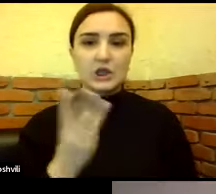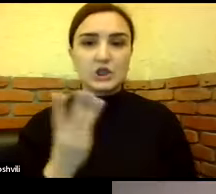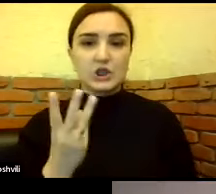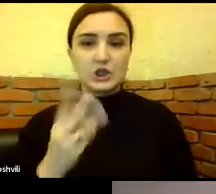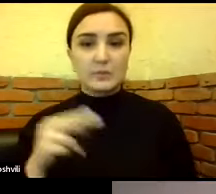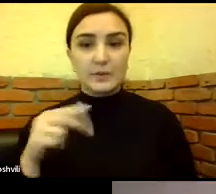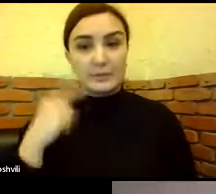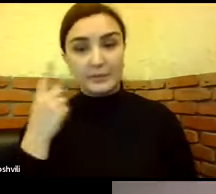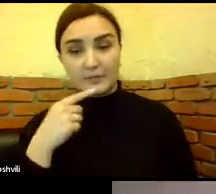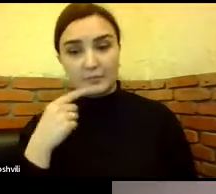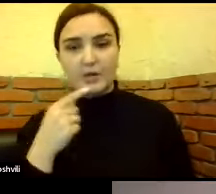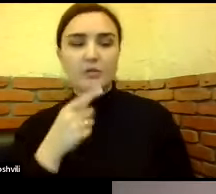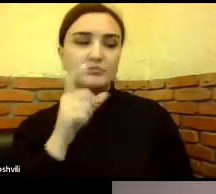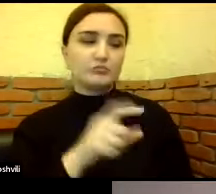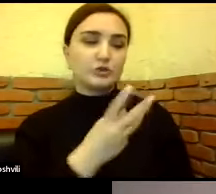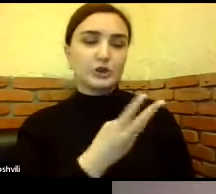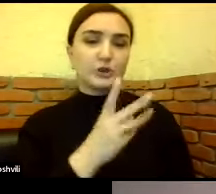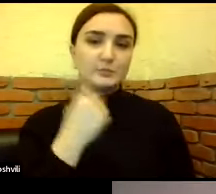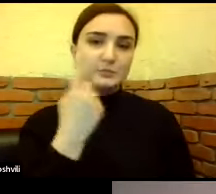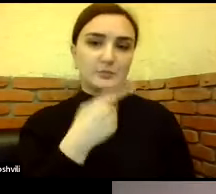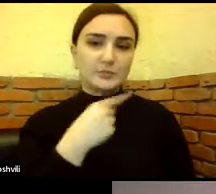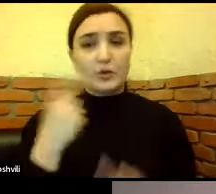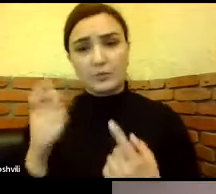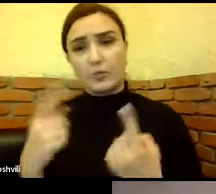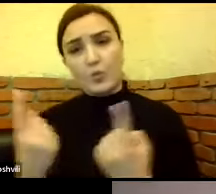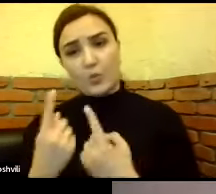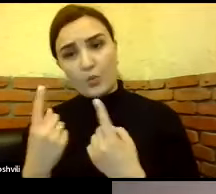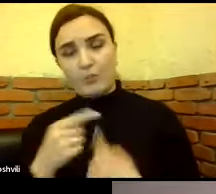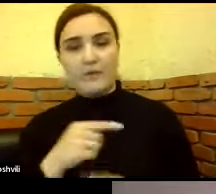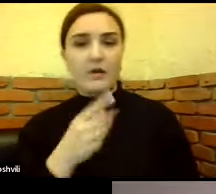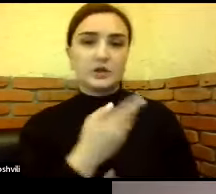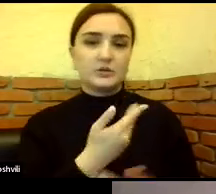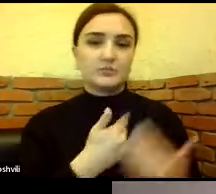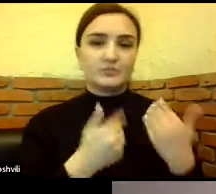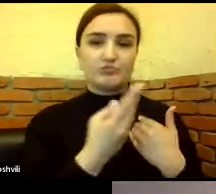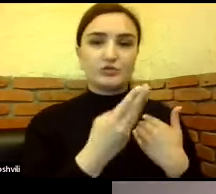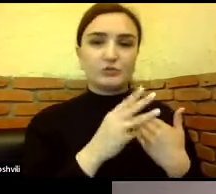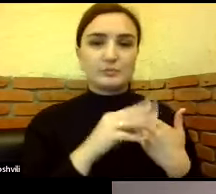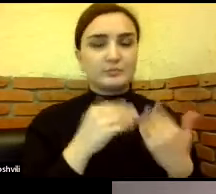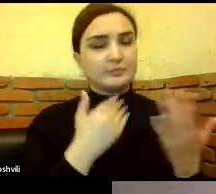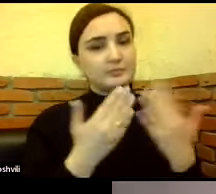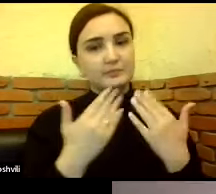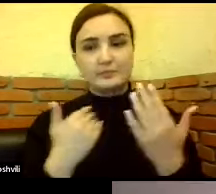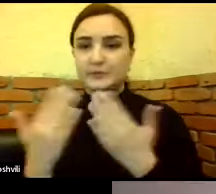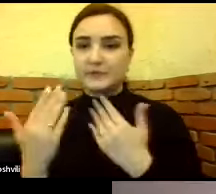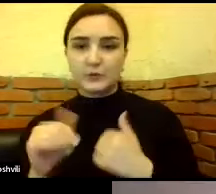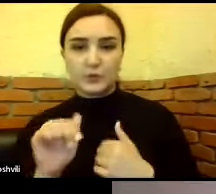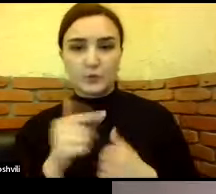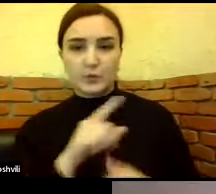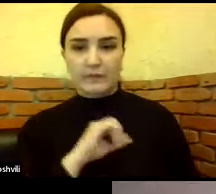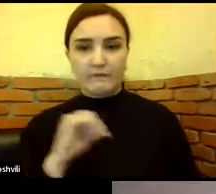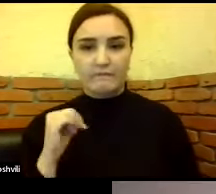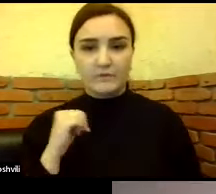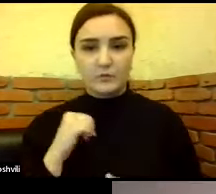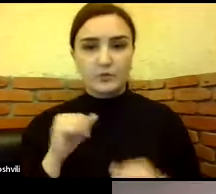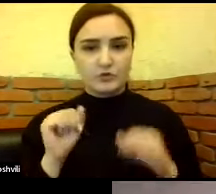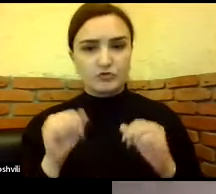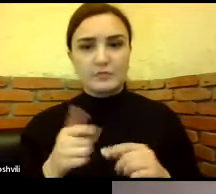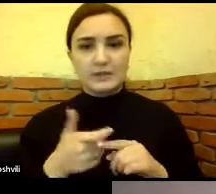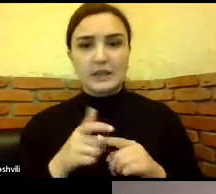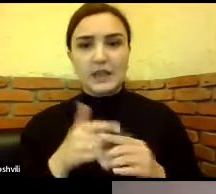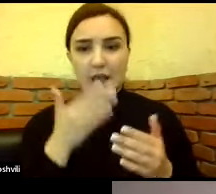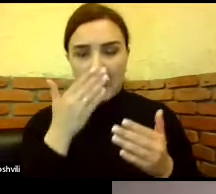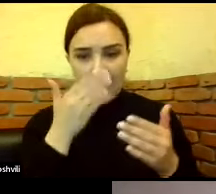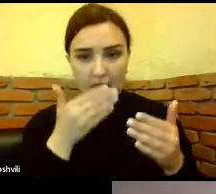და როგორი გაქვს შეშმო ადამიანებთან, აი რა განსხვავების დაჭერა შეიძლება. შეიძლება ეს არ იყოს რაღაც ძალიან ახლო მეგობრულ